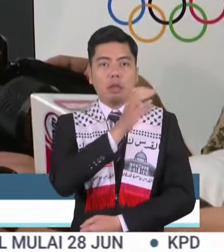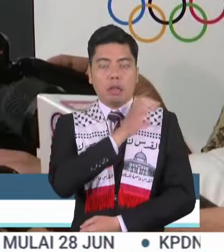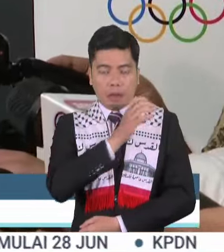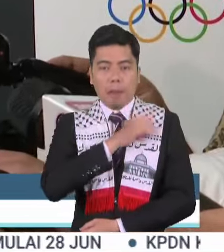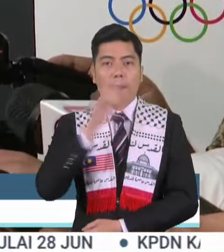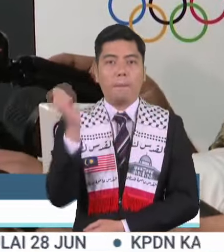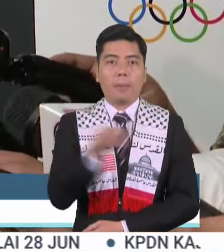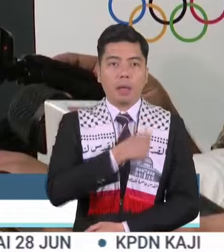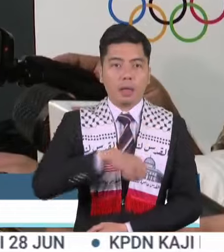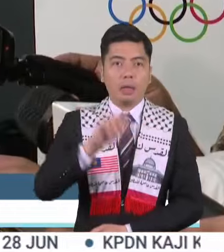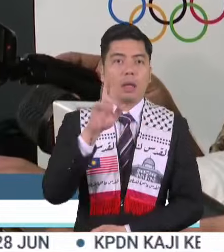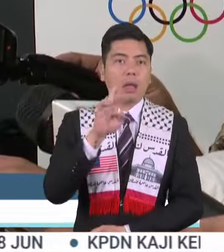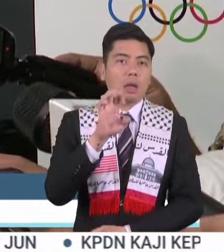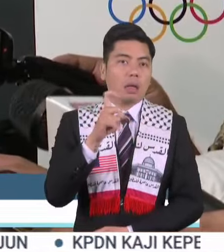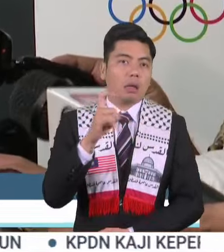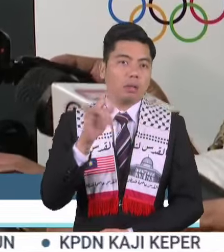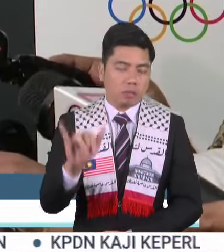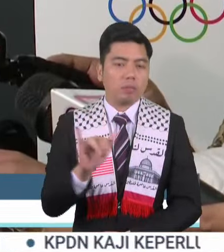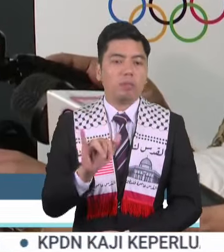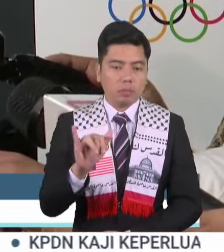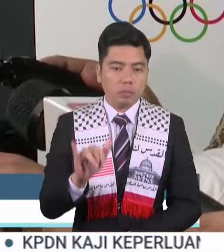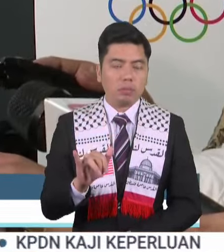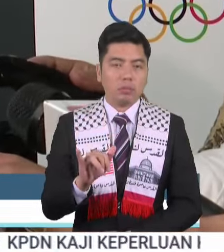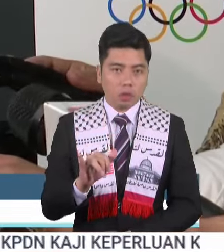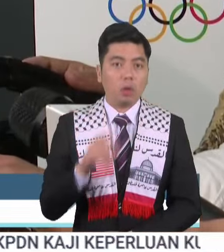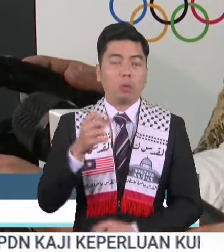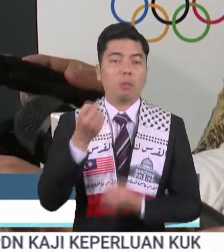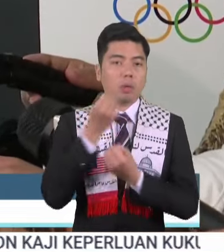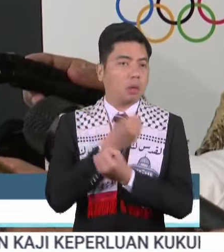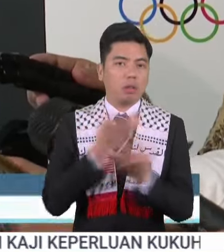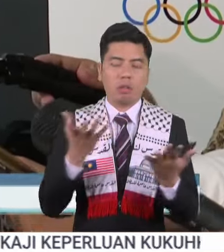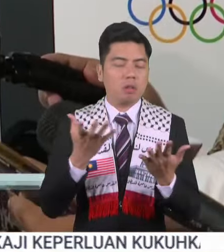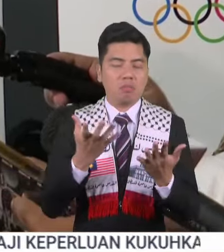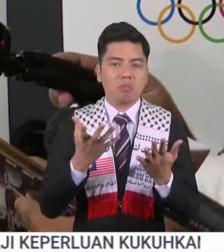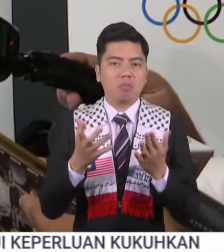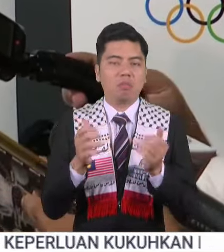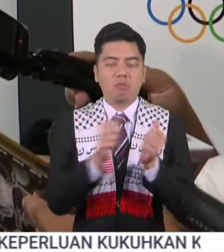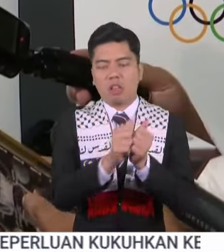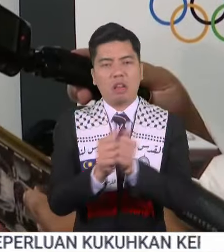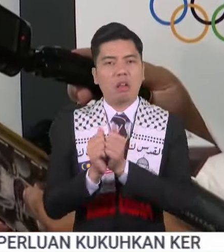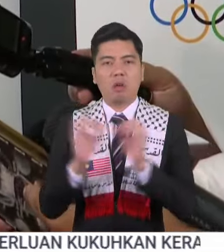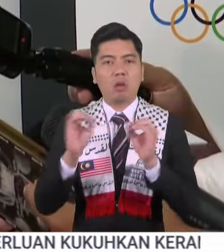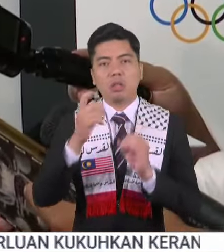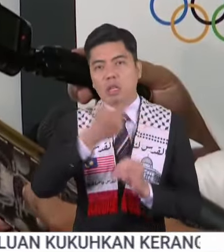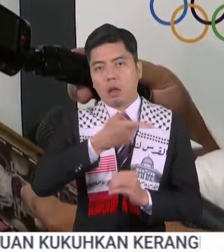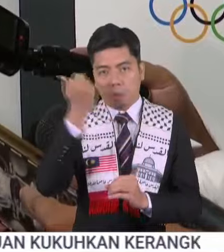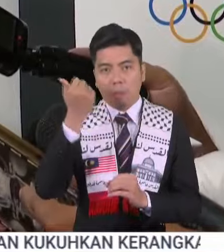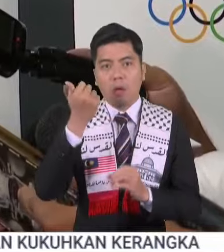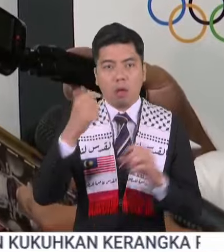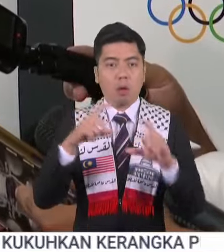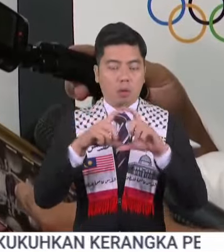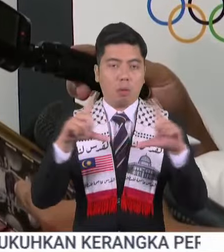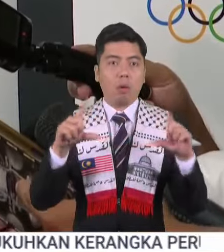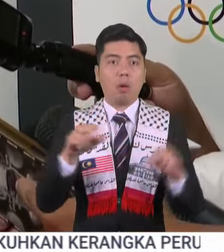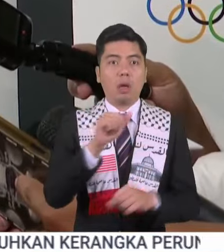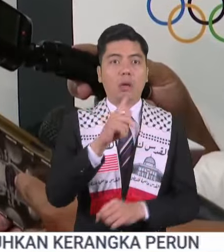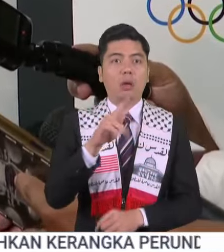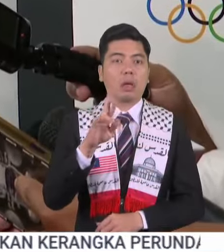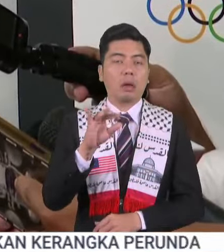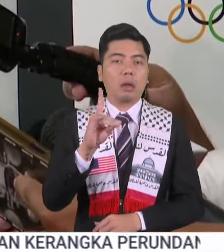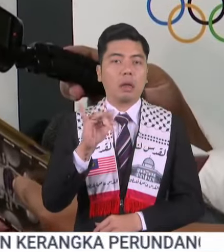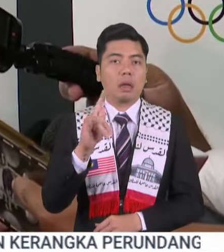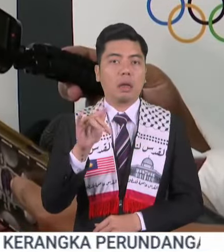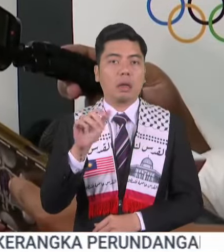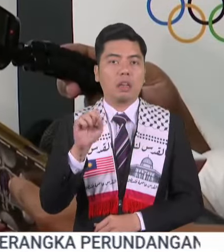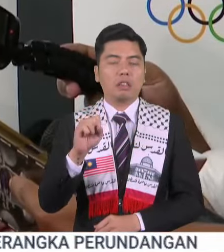Malaysia, Rexy Mainaki. Jin Wei tidak akan ditemani jurulatihnya susulan kuota kad akreditasi yang